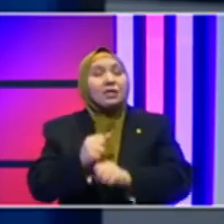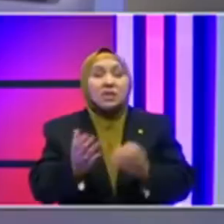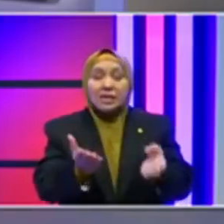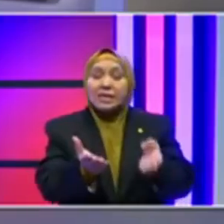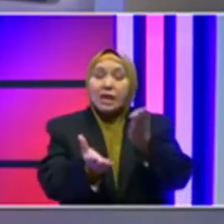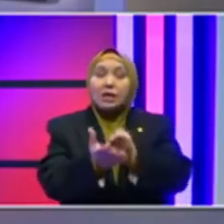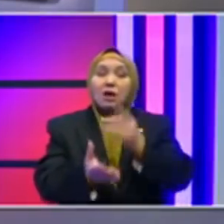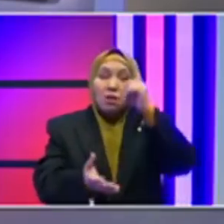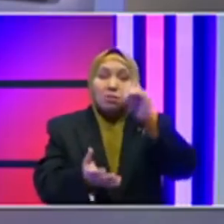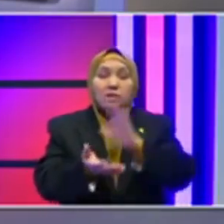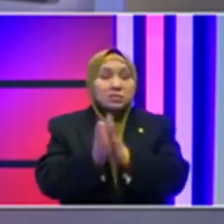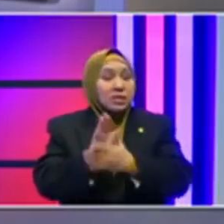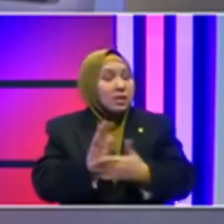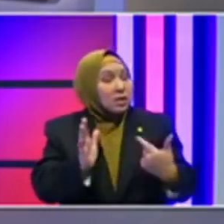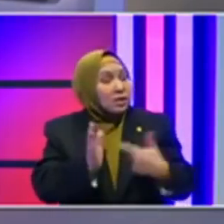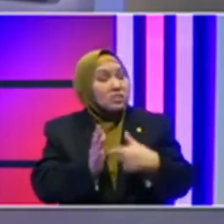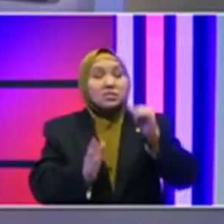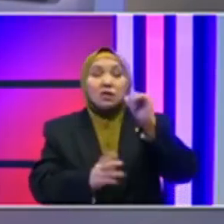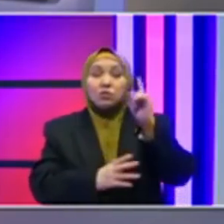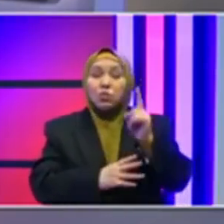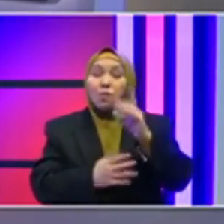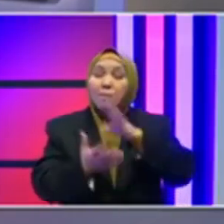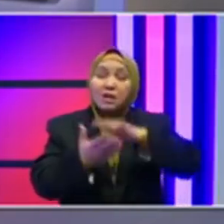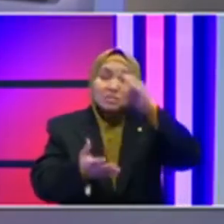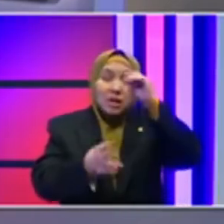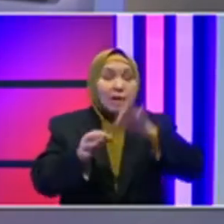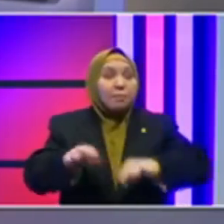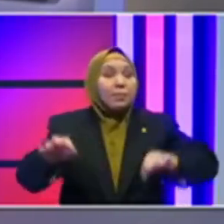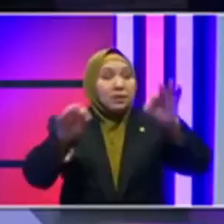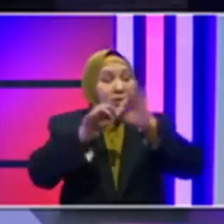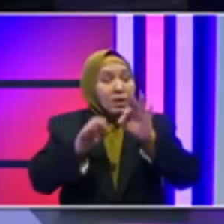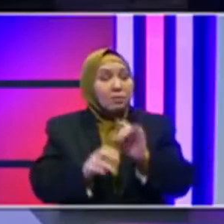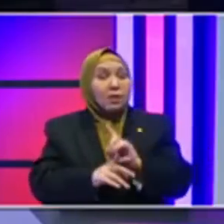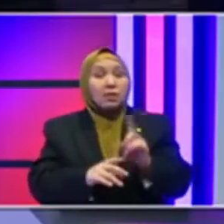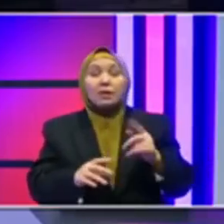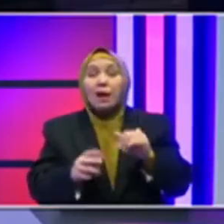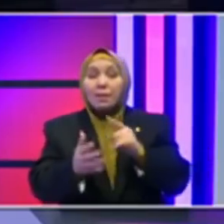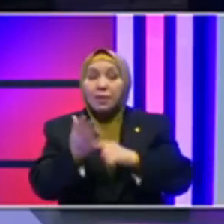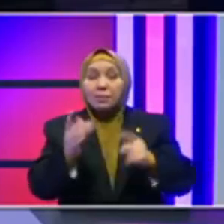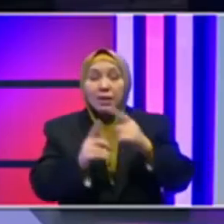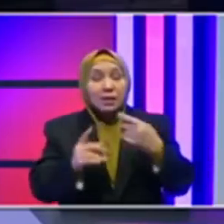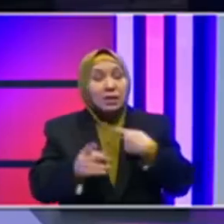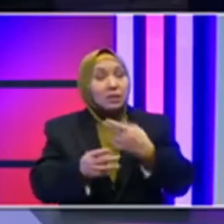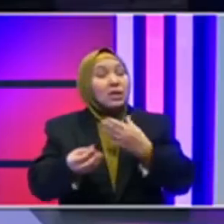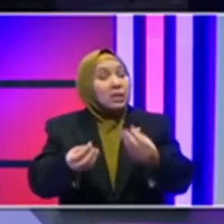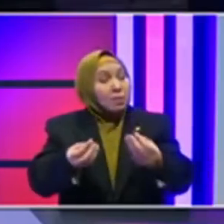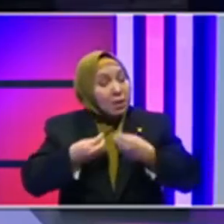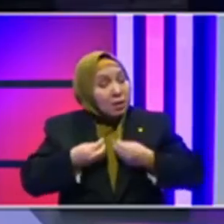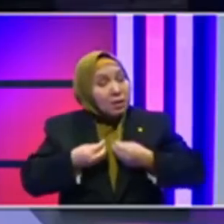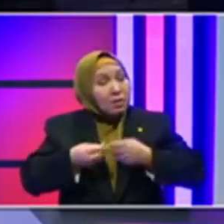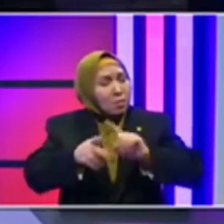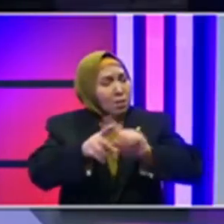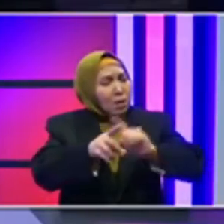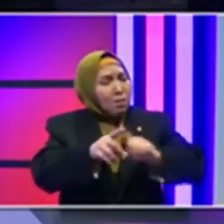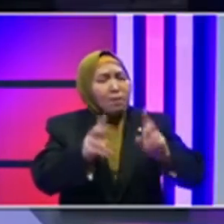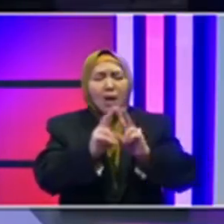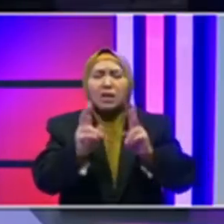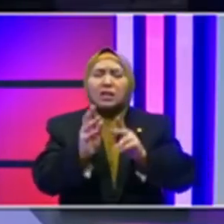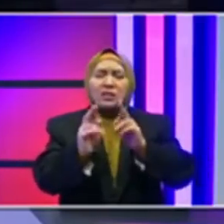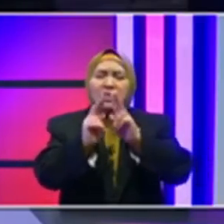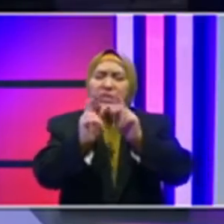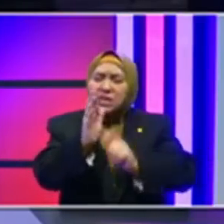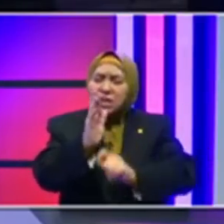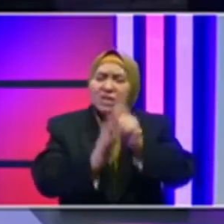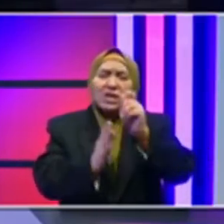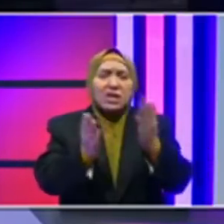Allah Ya jadi itu satu eee pelajaran penting ya di mana Aku pilih kita diberikan macam-macam termasuklah paling tinggi Hidayah ya